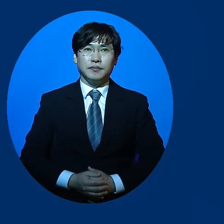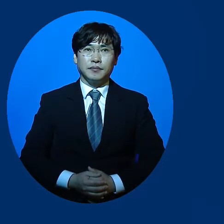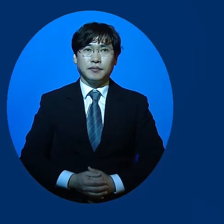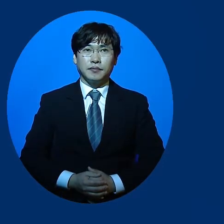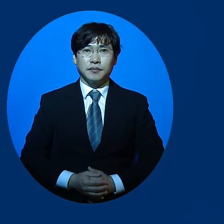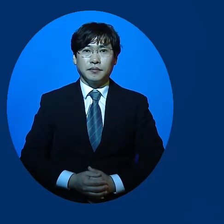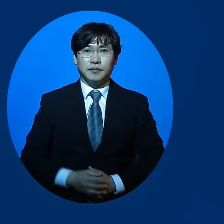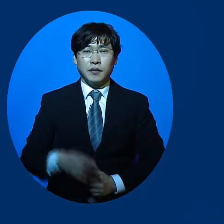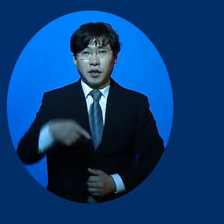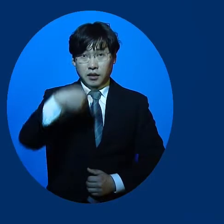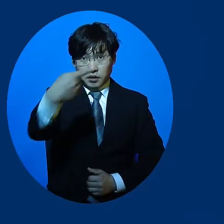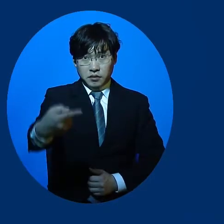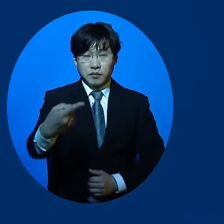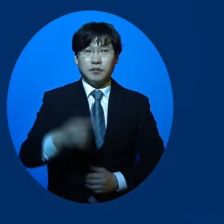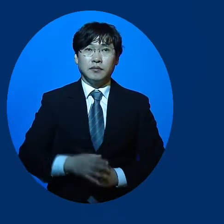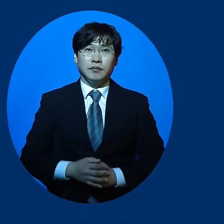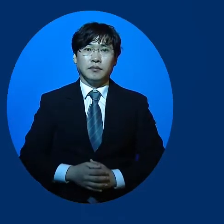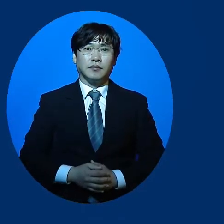또한